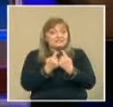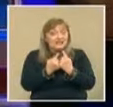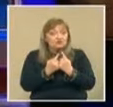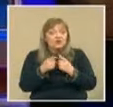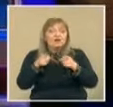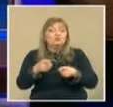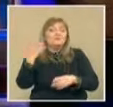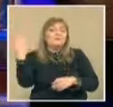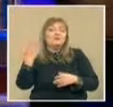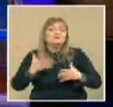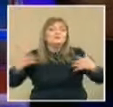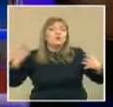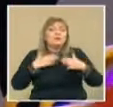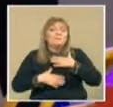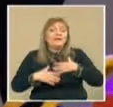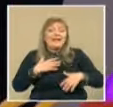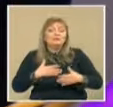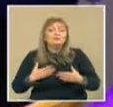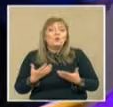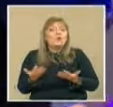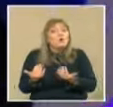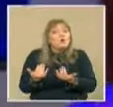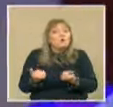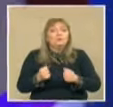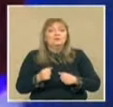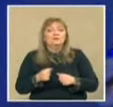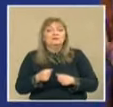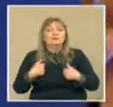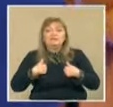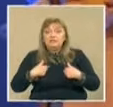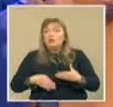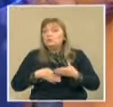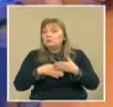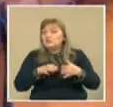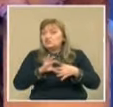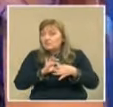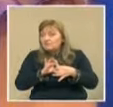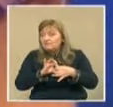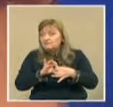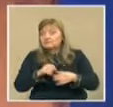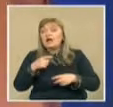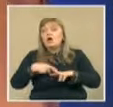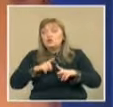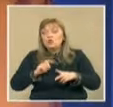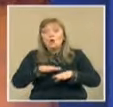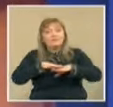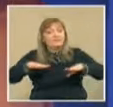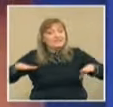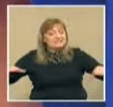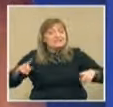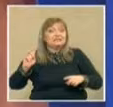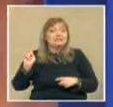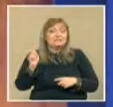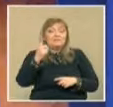изключително приятно и любопитно след толкова време, защото ние поддържаме връзка, но на сцена за пръв път и мисля, че